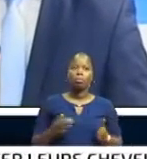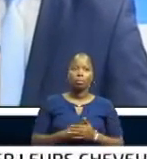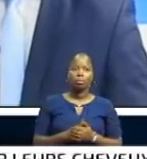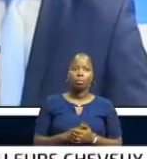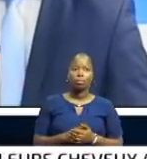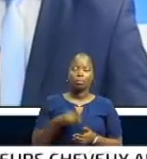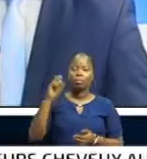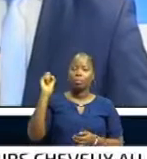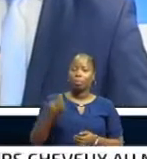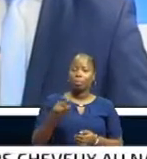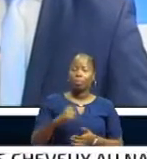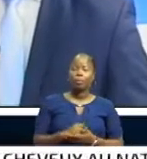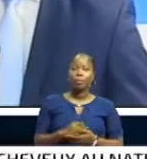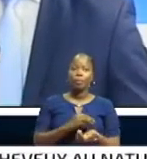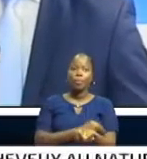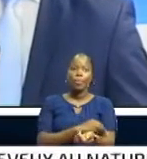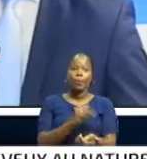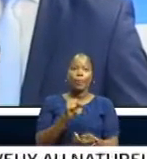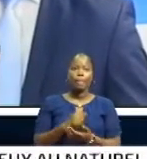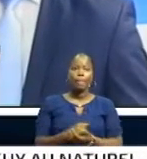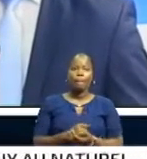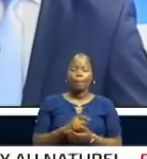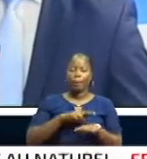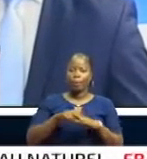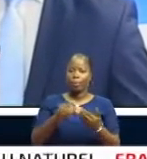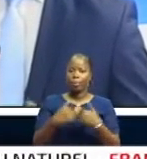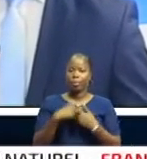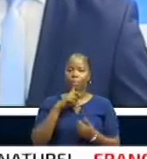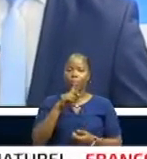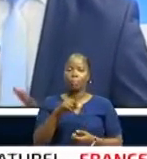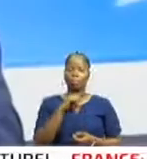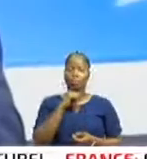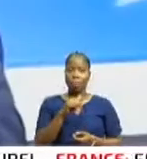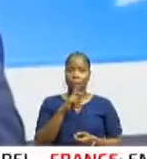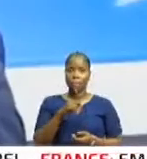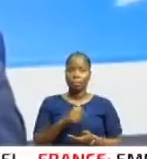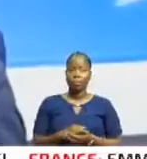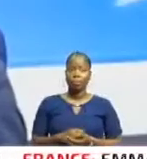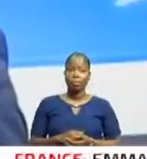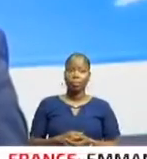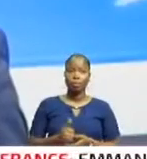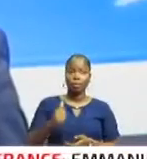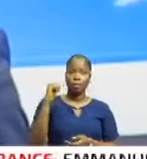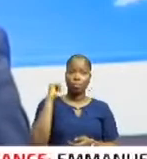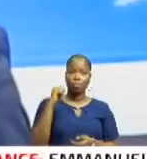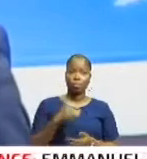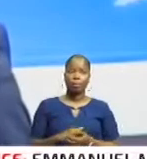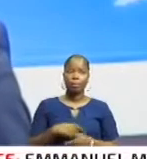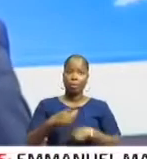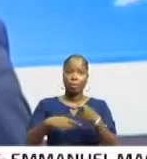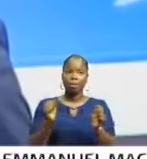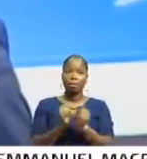ossements de son corps l'a pas été écoutés que l'on nous dise pas il a refusé de déférer à la convocation